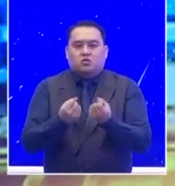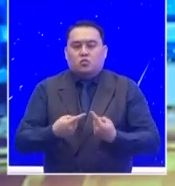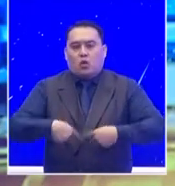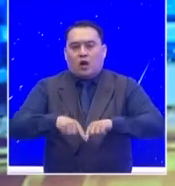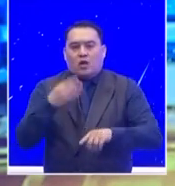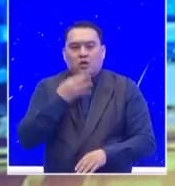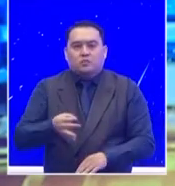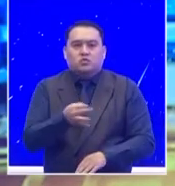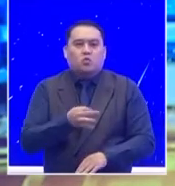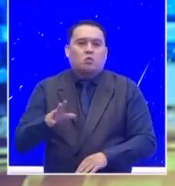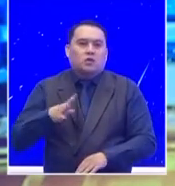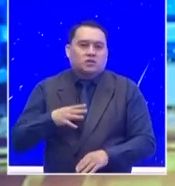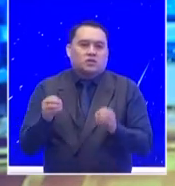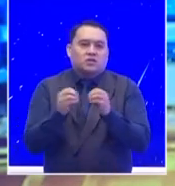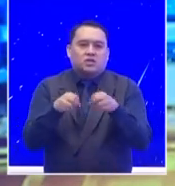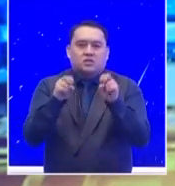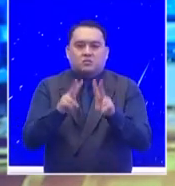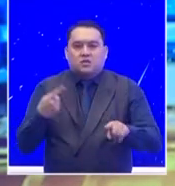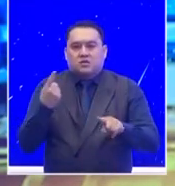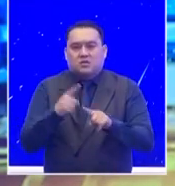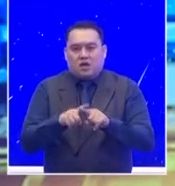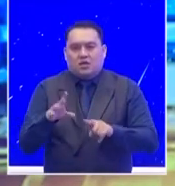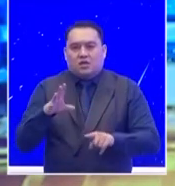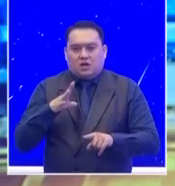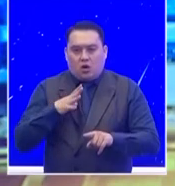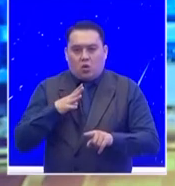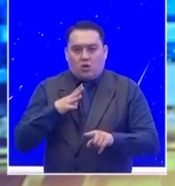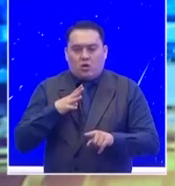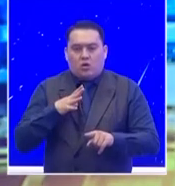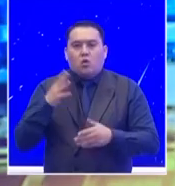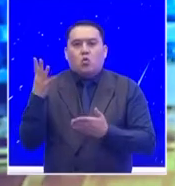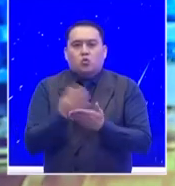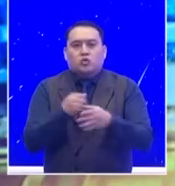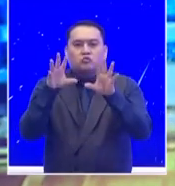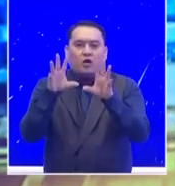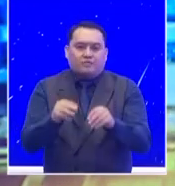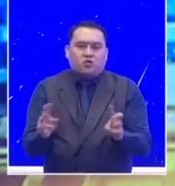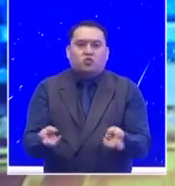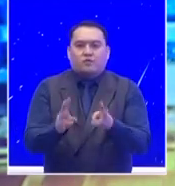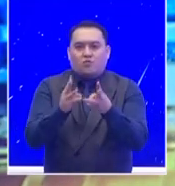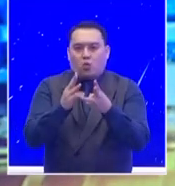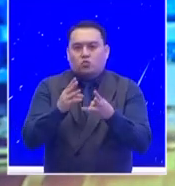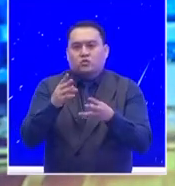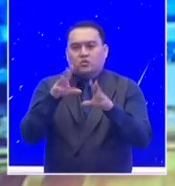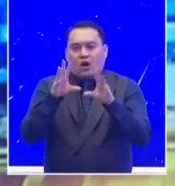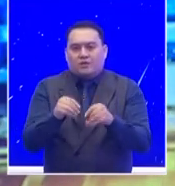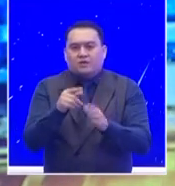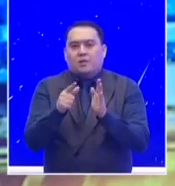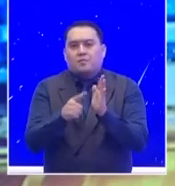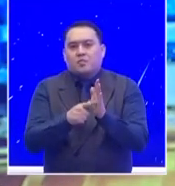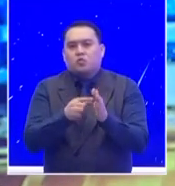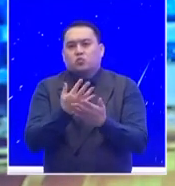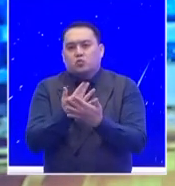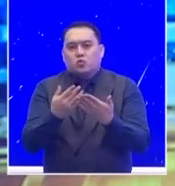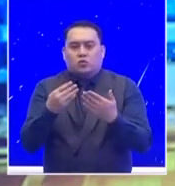личного состава ДЧС Алматинской области и свыше 10 единиц техники. За какое время удалось ликвидировать